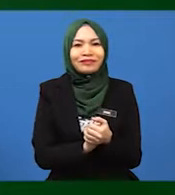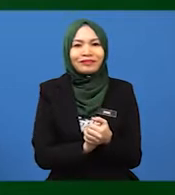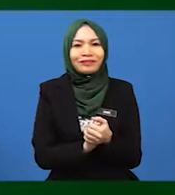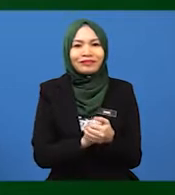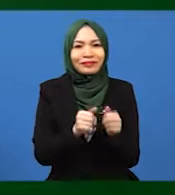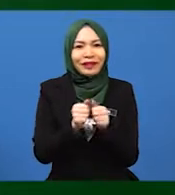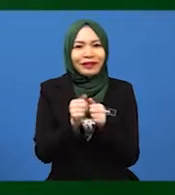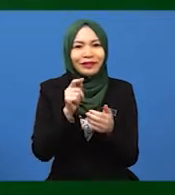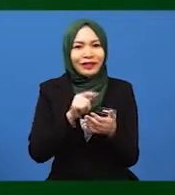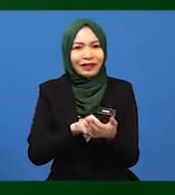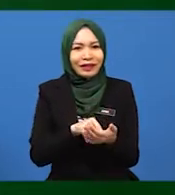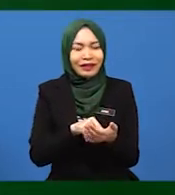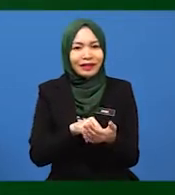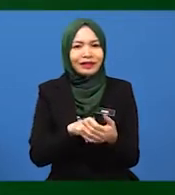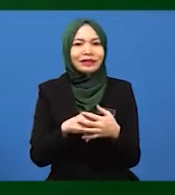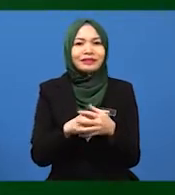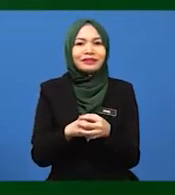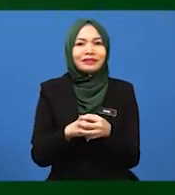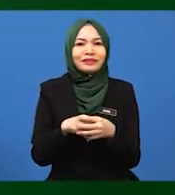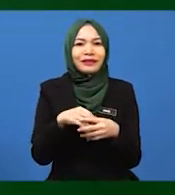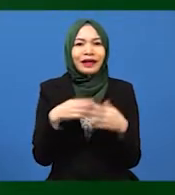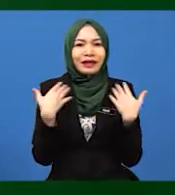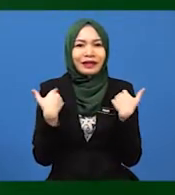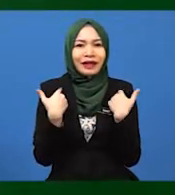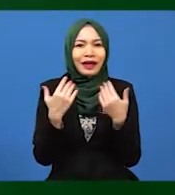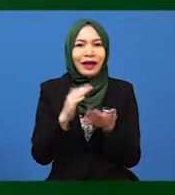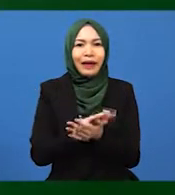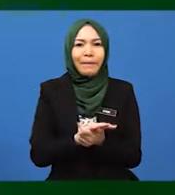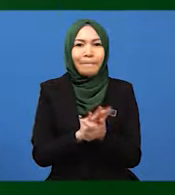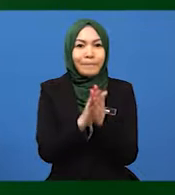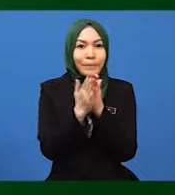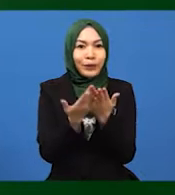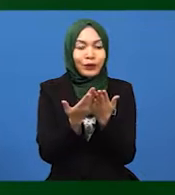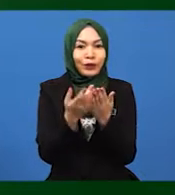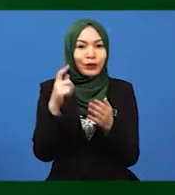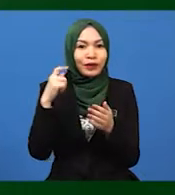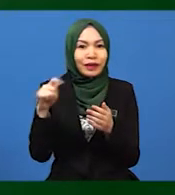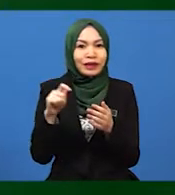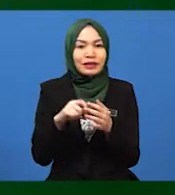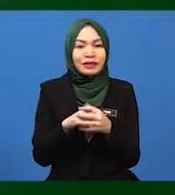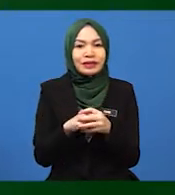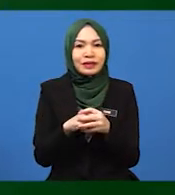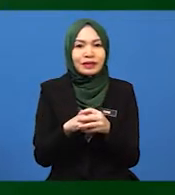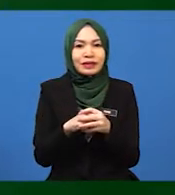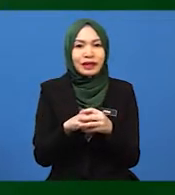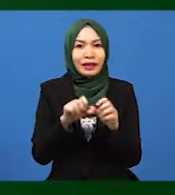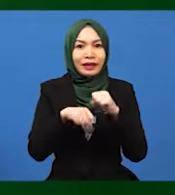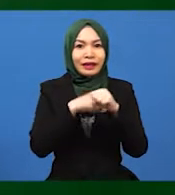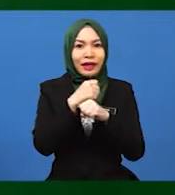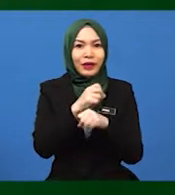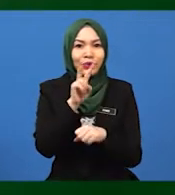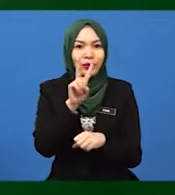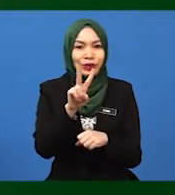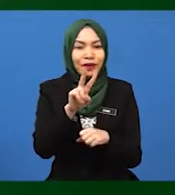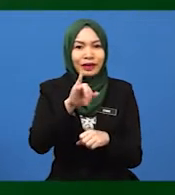Aktiviti ini terdapat di dalam buku teks Bahasa Melayu Tahun 2, Jilid 1. Kamu boleh